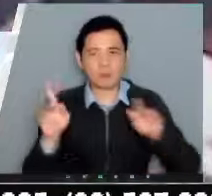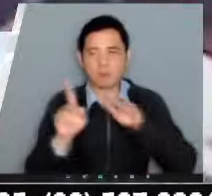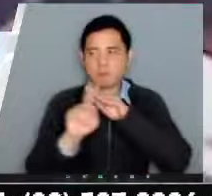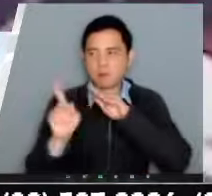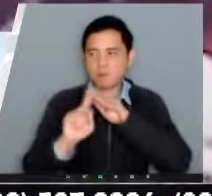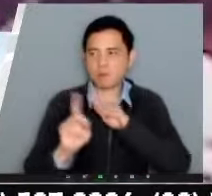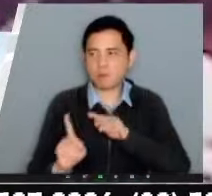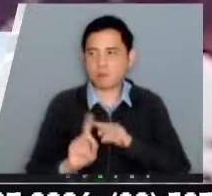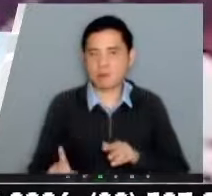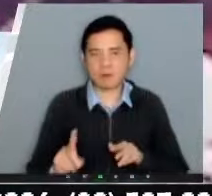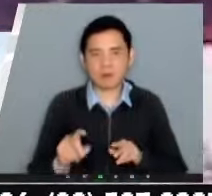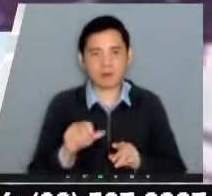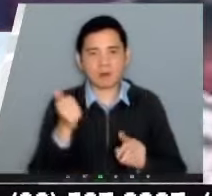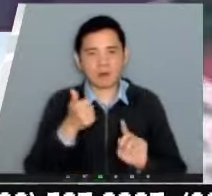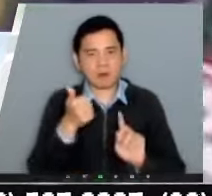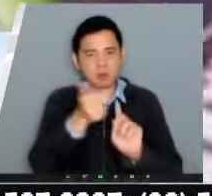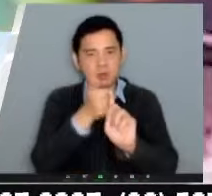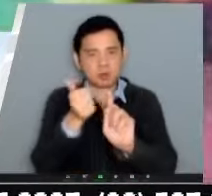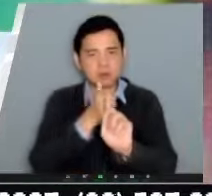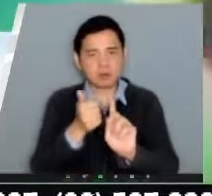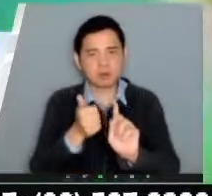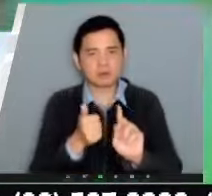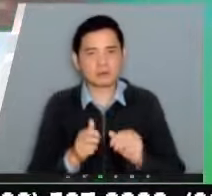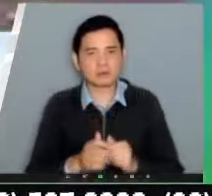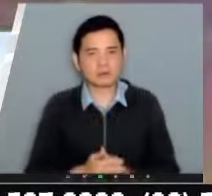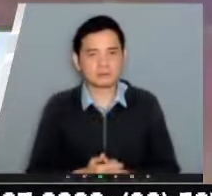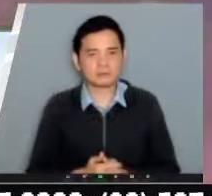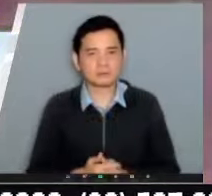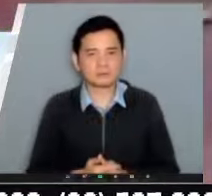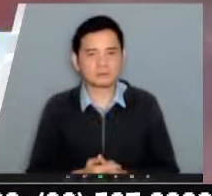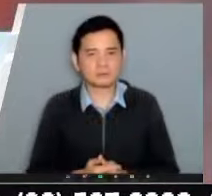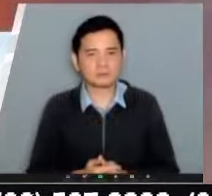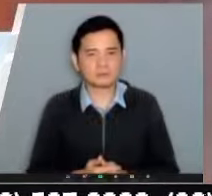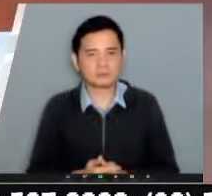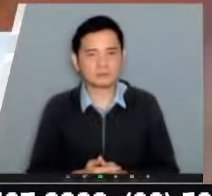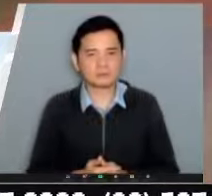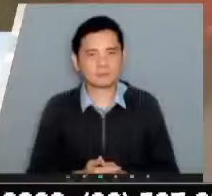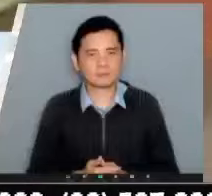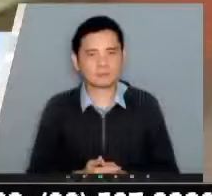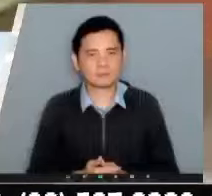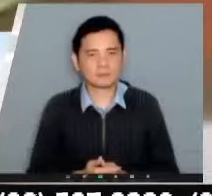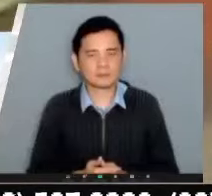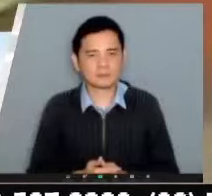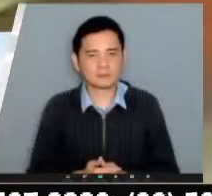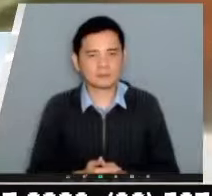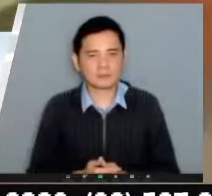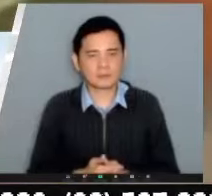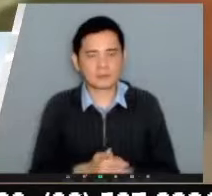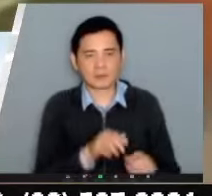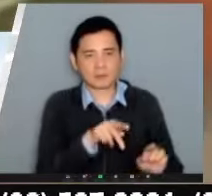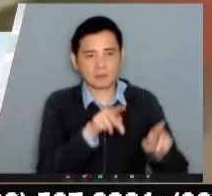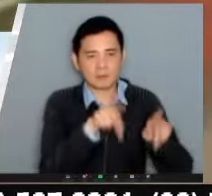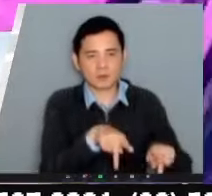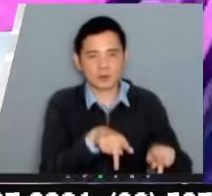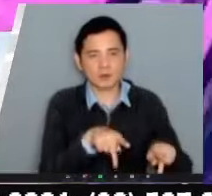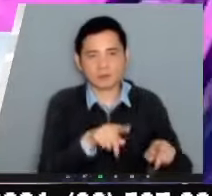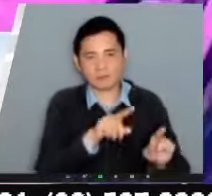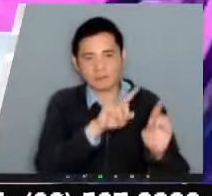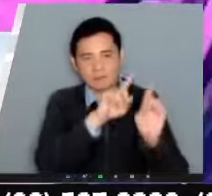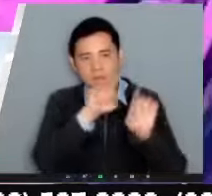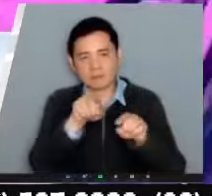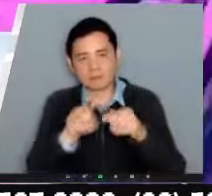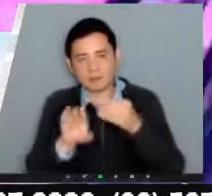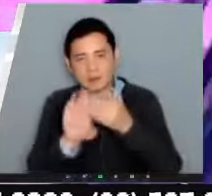mga lalaki. Agad na tumakas ang mga nambugbog. Bumalik pa raw sa lugar ang biktima at naghamon. Nang makaalis